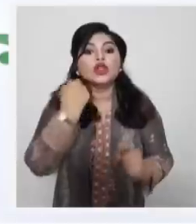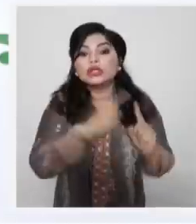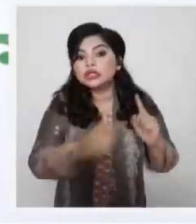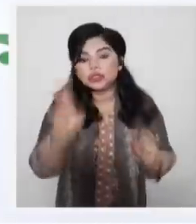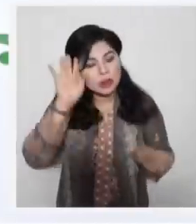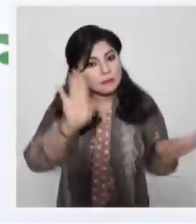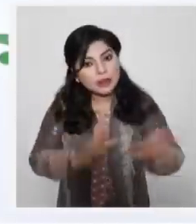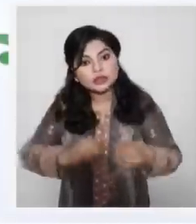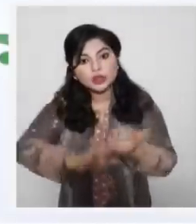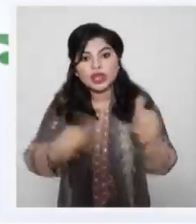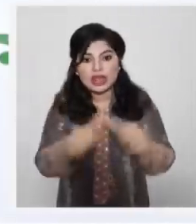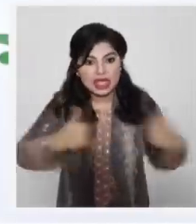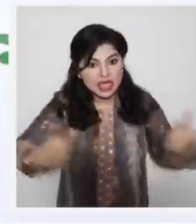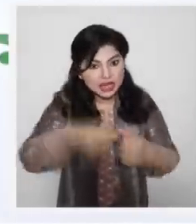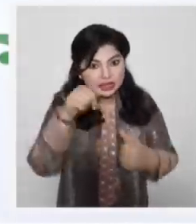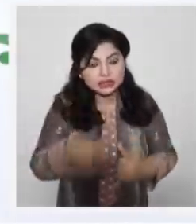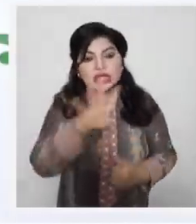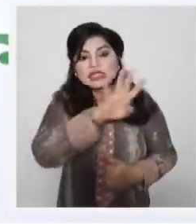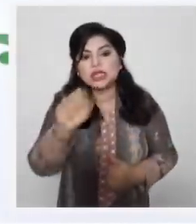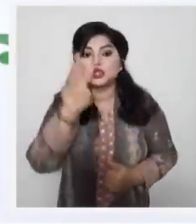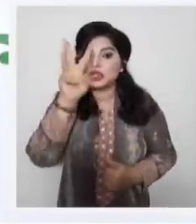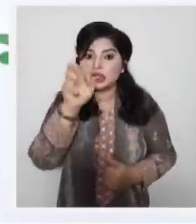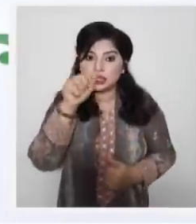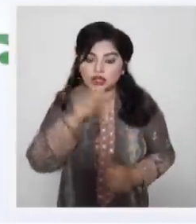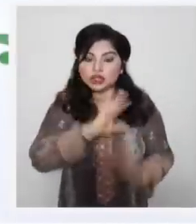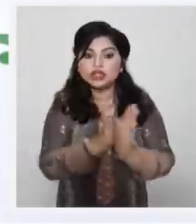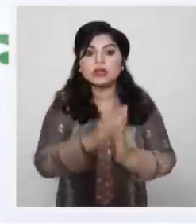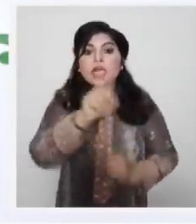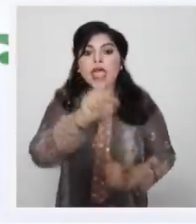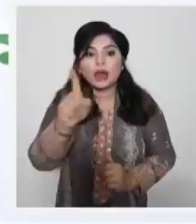4,07,414 জন। 24 ঘন্টায় দক্ষিণ পূর্ব এশিয়ায় মৃত্যুবরণ